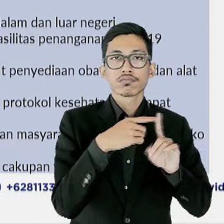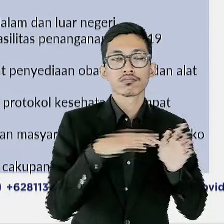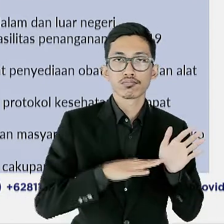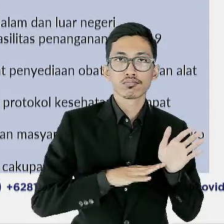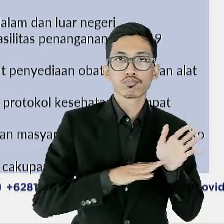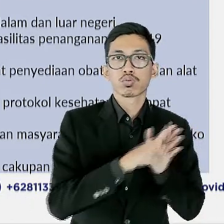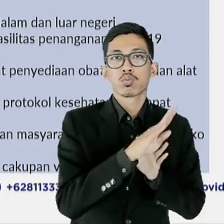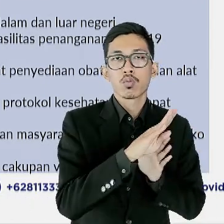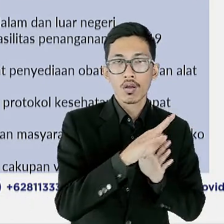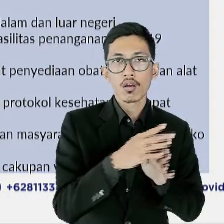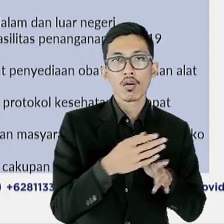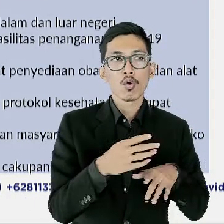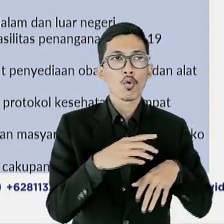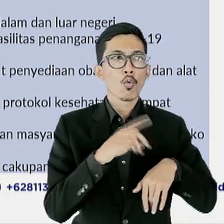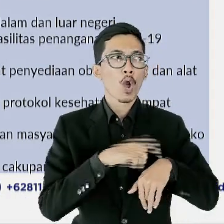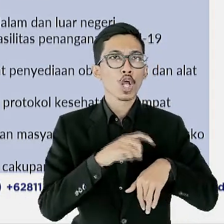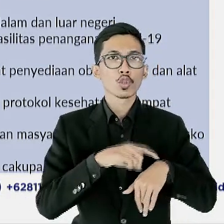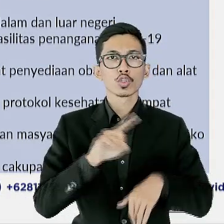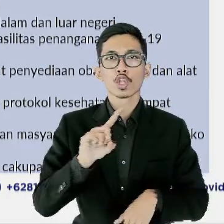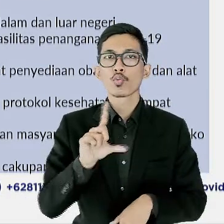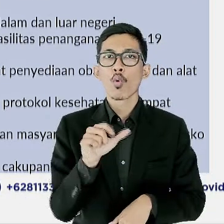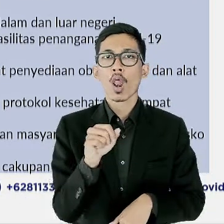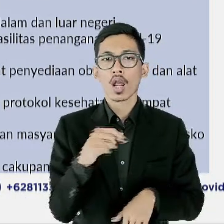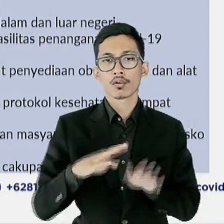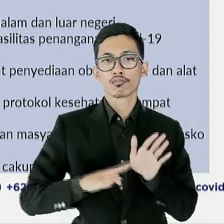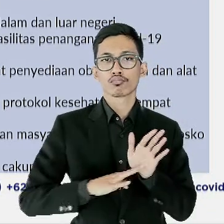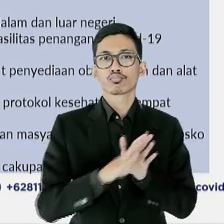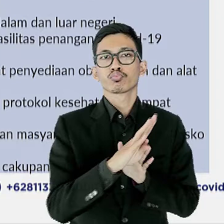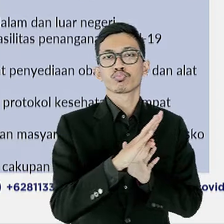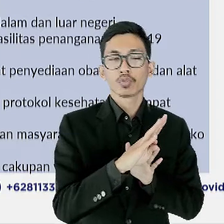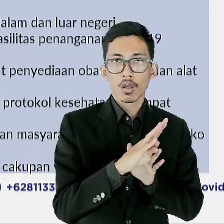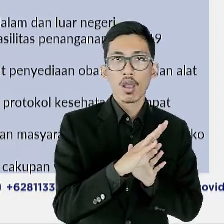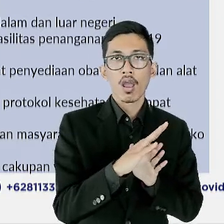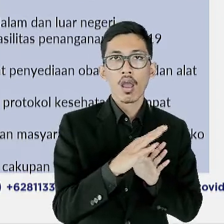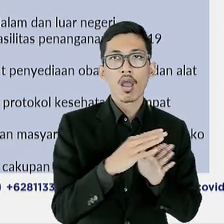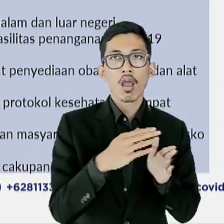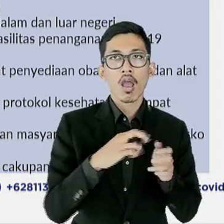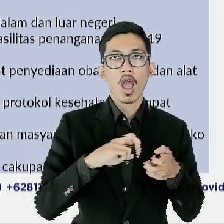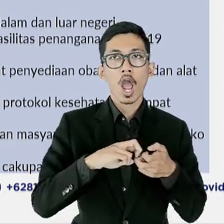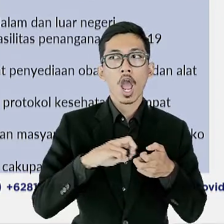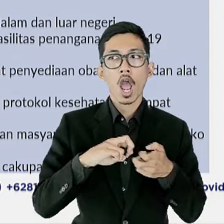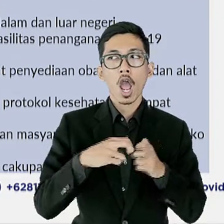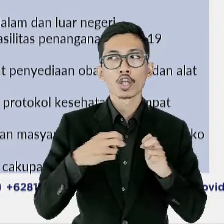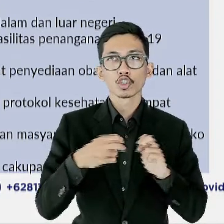ini terjadi selama 1 bulan saja dengan kenaikan kasus hingga